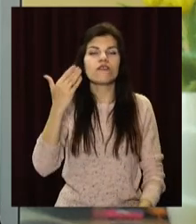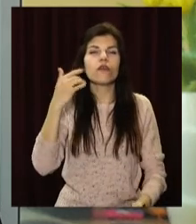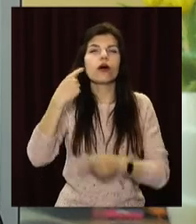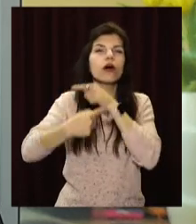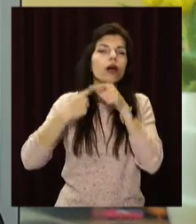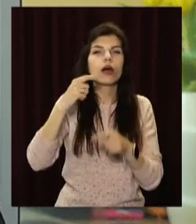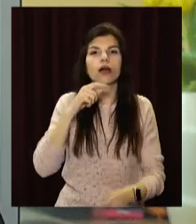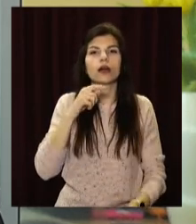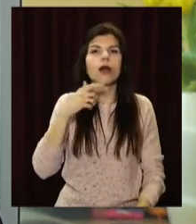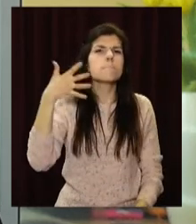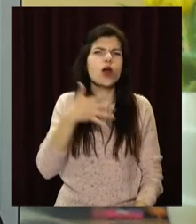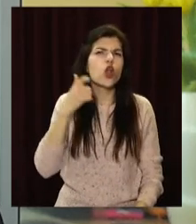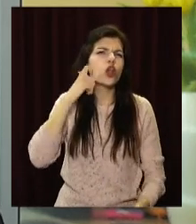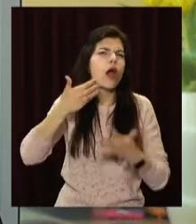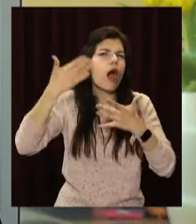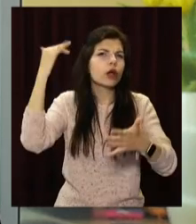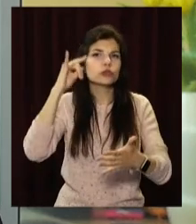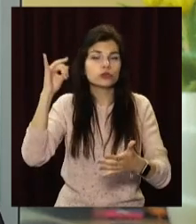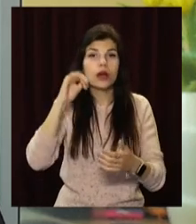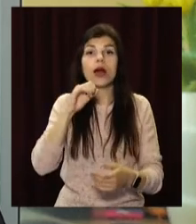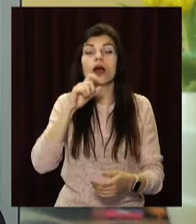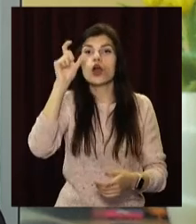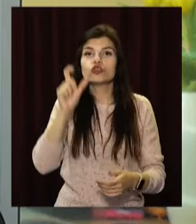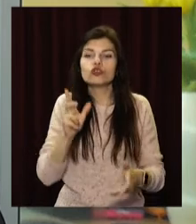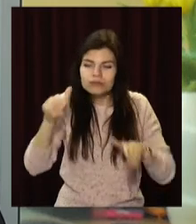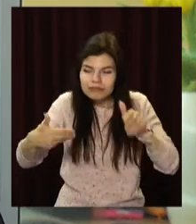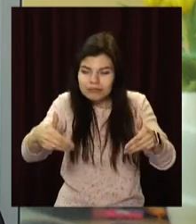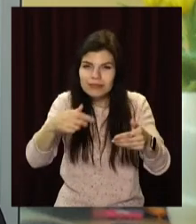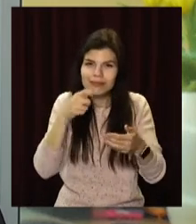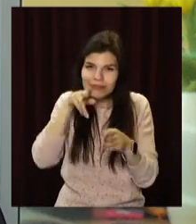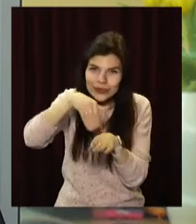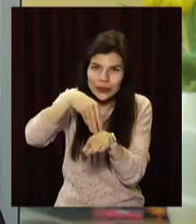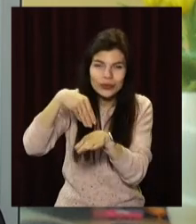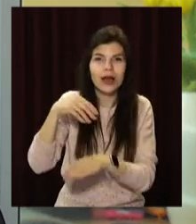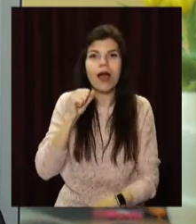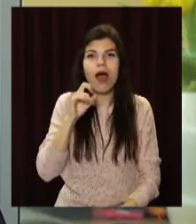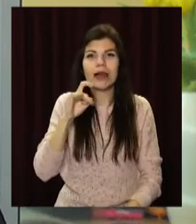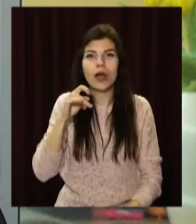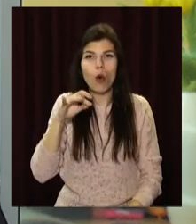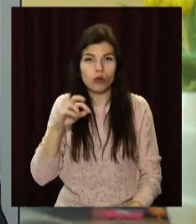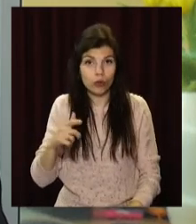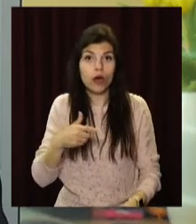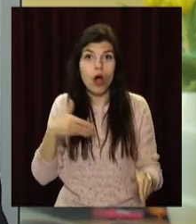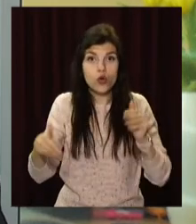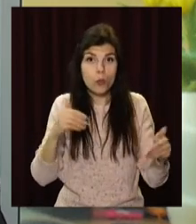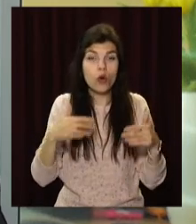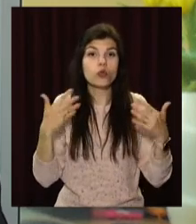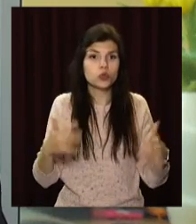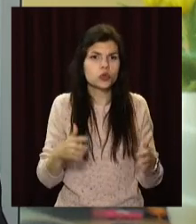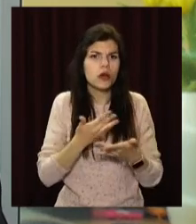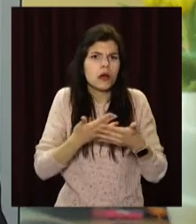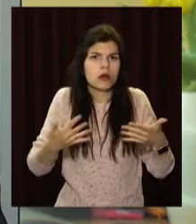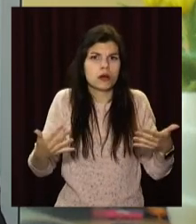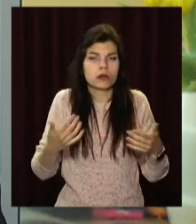вік понад 5 тисяч років. Археологи працюють там вже місяць. За цей час частково розкопали кромлех, який